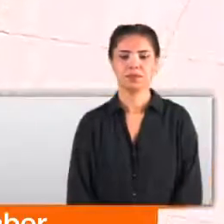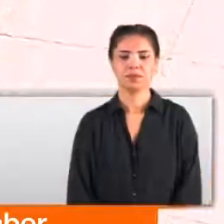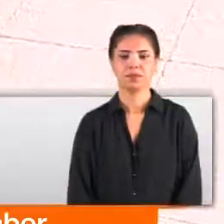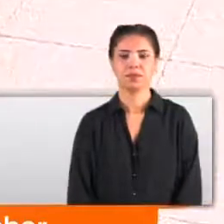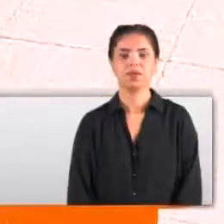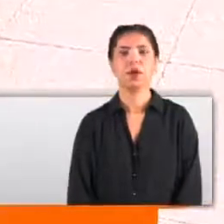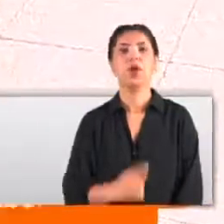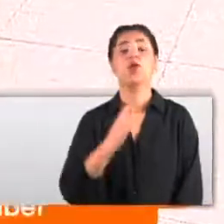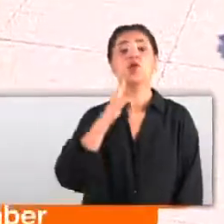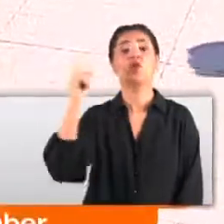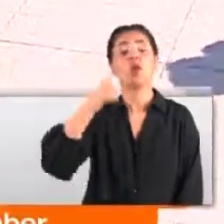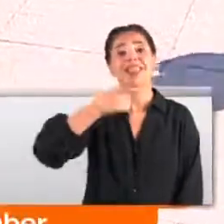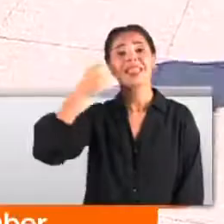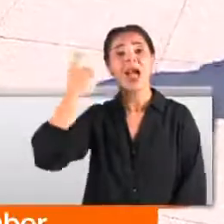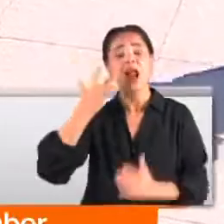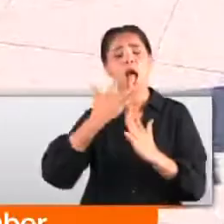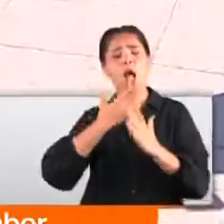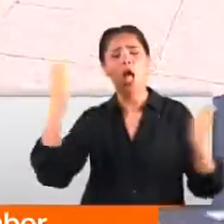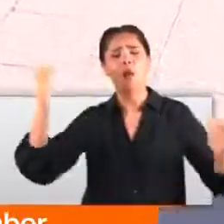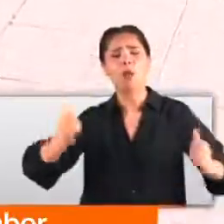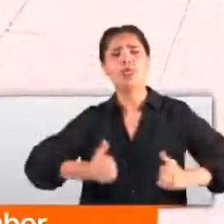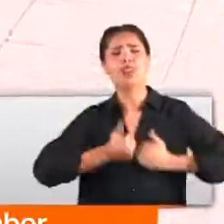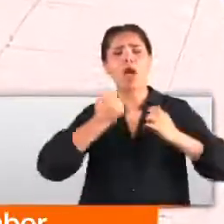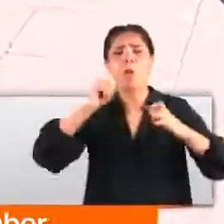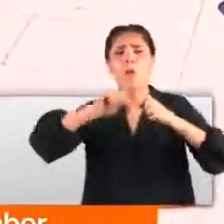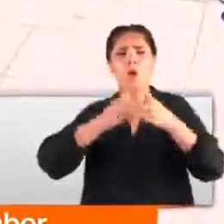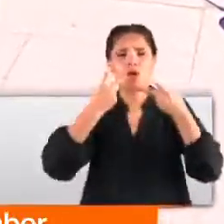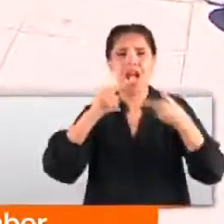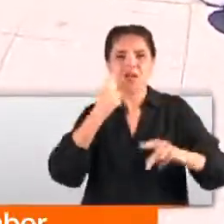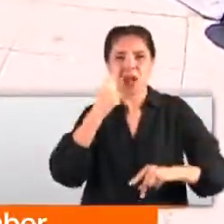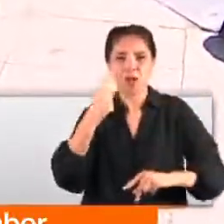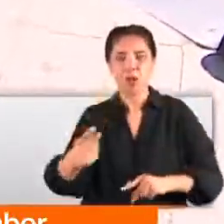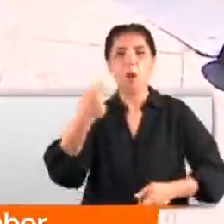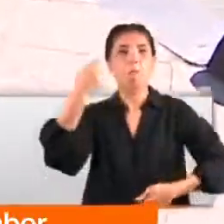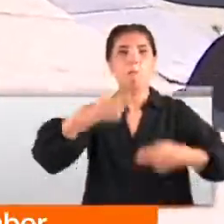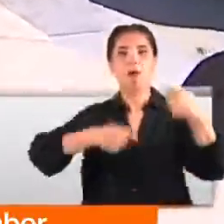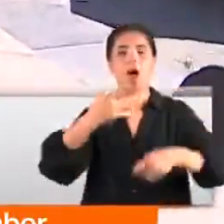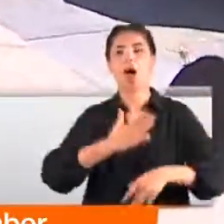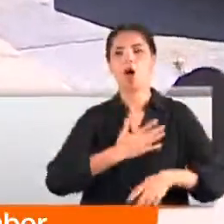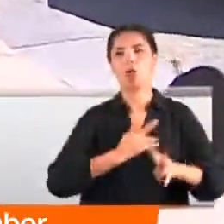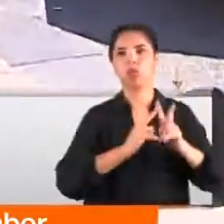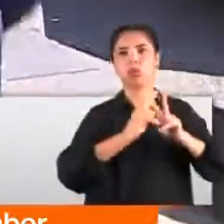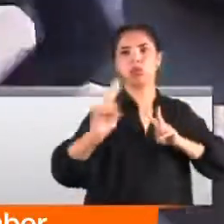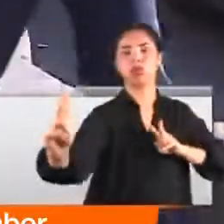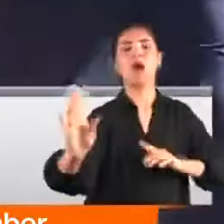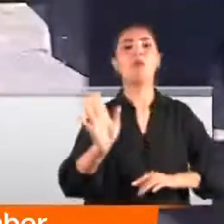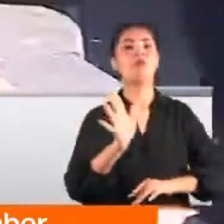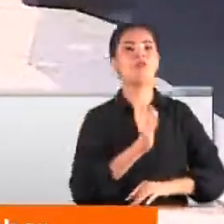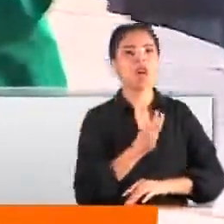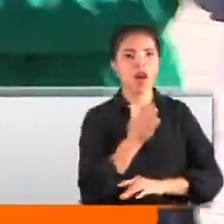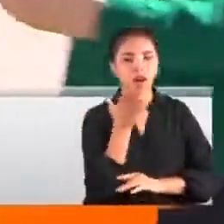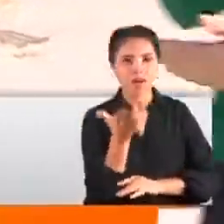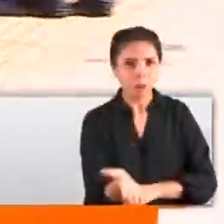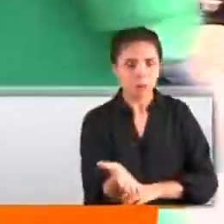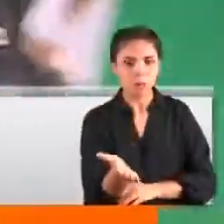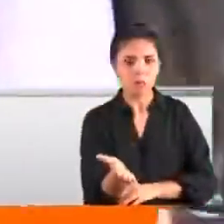olsun. Cumhuriyet tarihinin en büyük konut projesinin açıklanmasıyla birlikte bankaların önünde işte böyle uzayıp giden kuyruklar